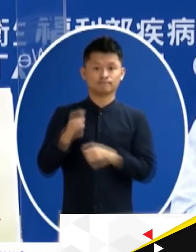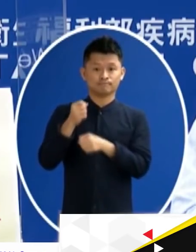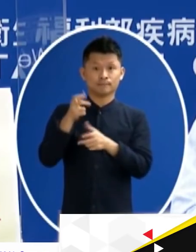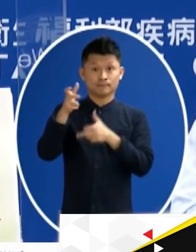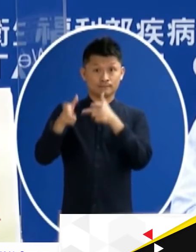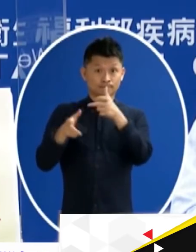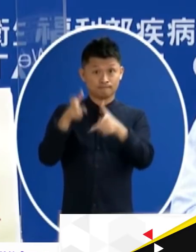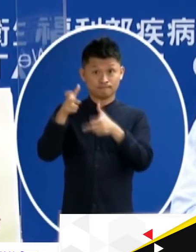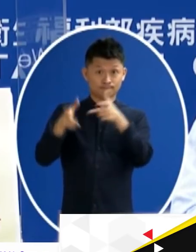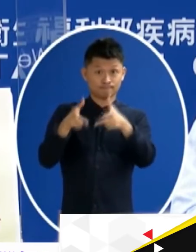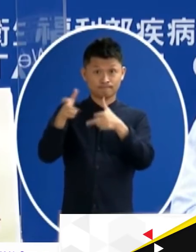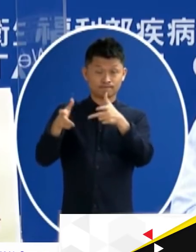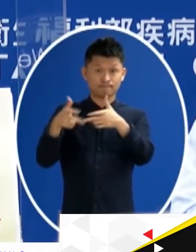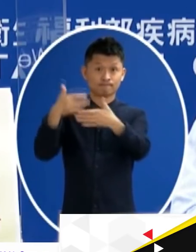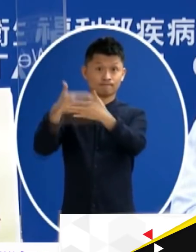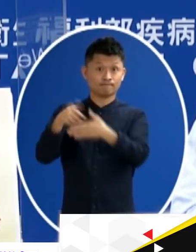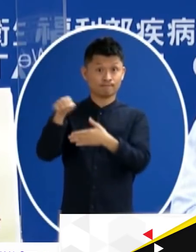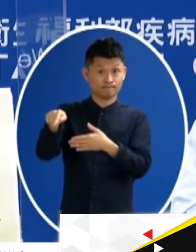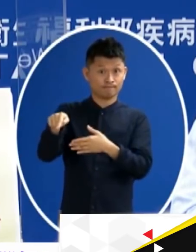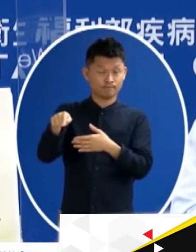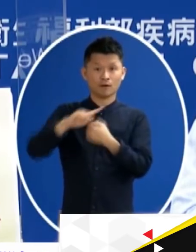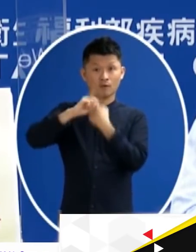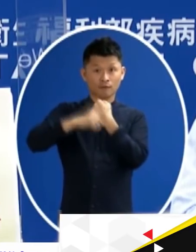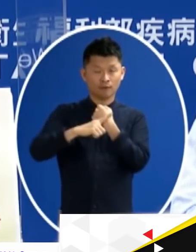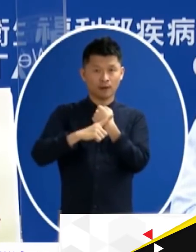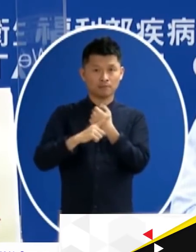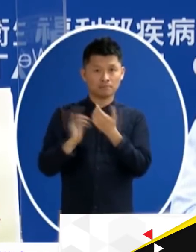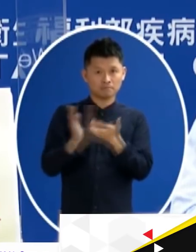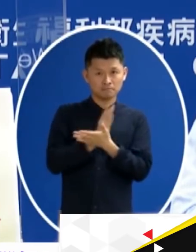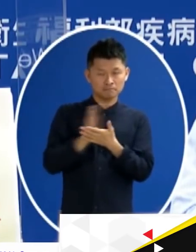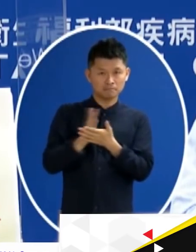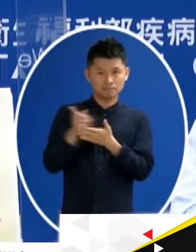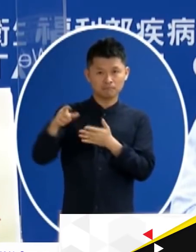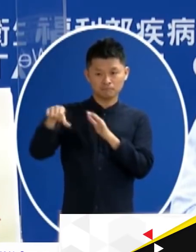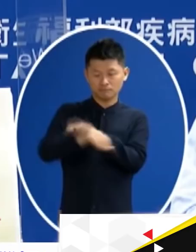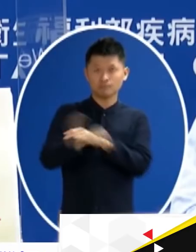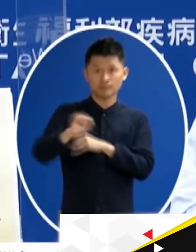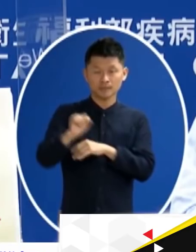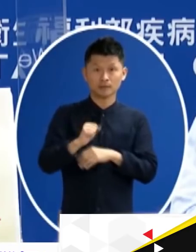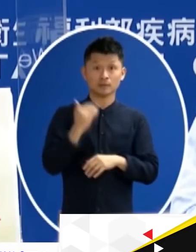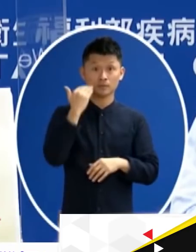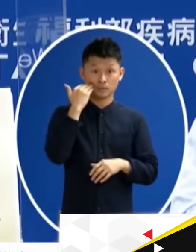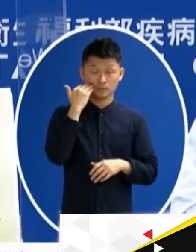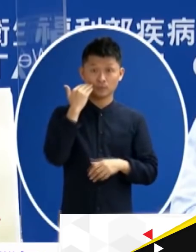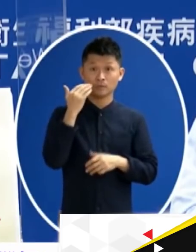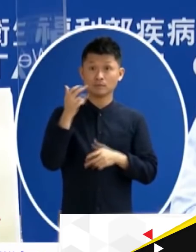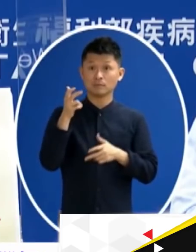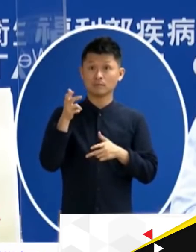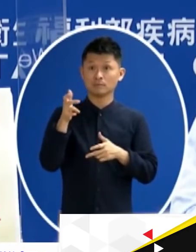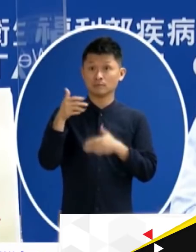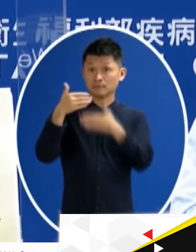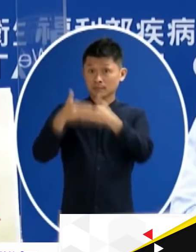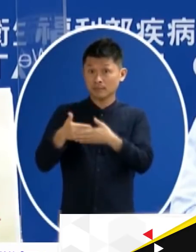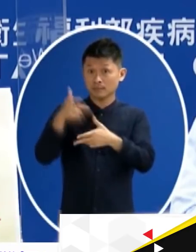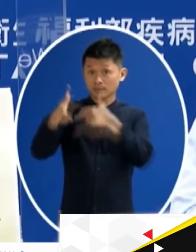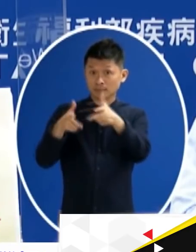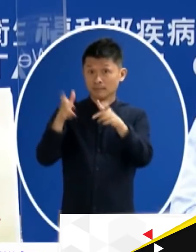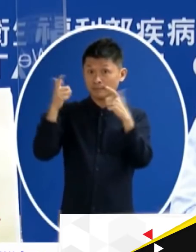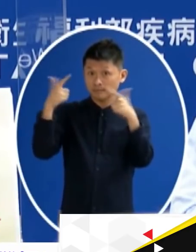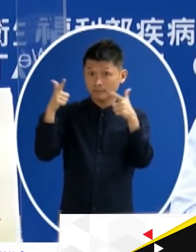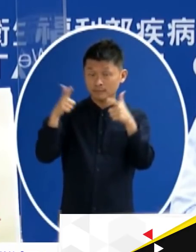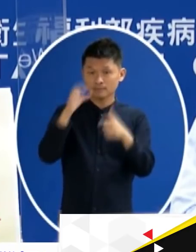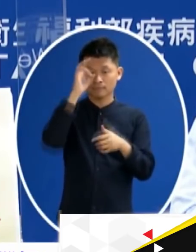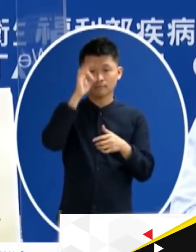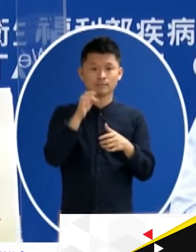制造厂在中国，那现在以法律是没有办法进来。那如果不是哈，那就提出要提供的什么样的一个厂